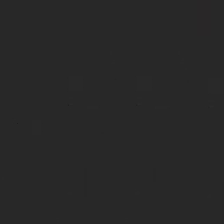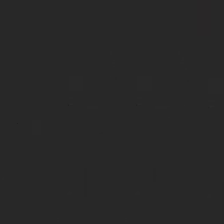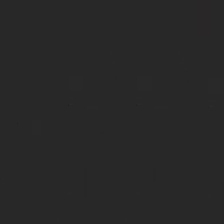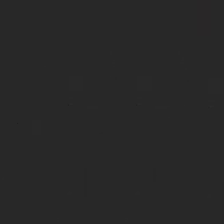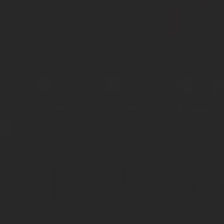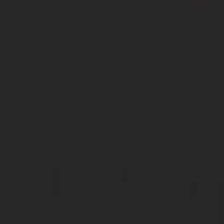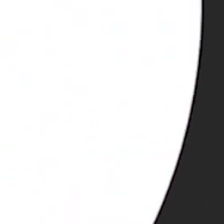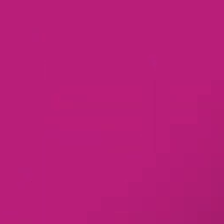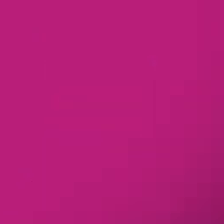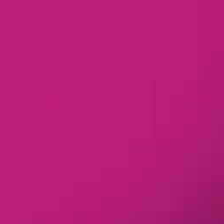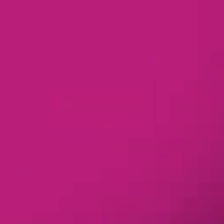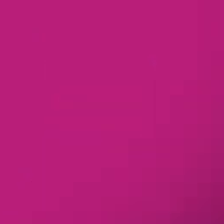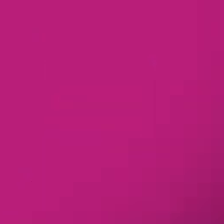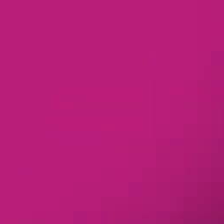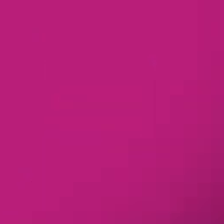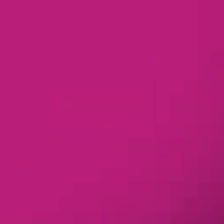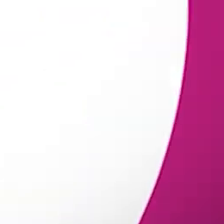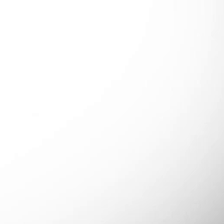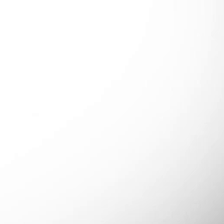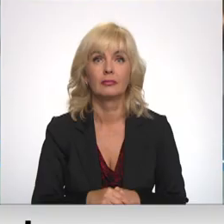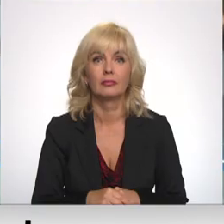Re, viss ēters ir te!